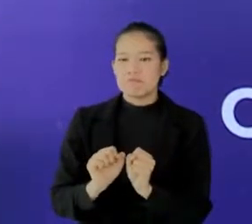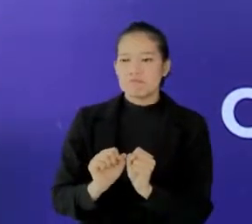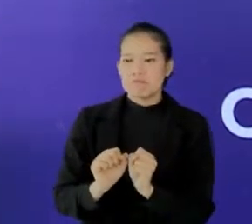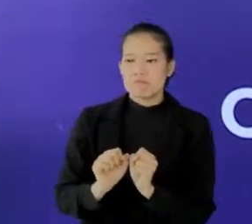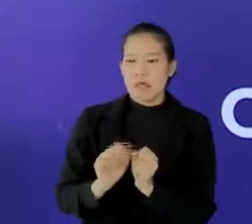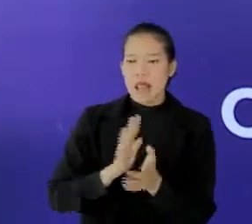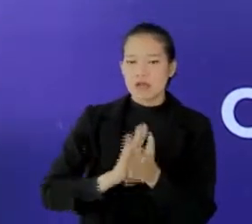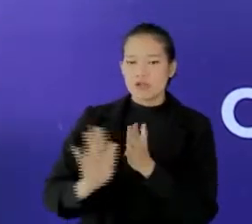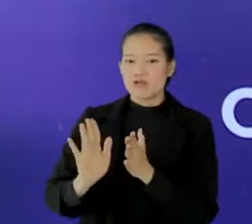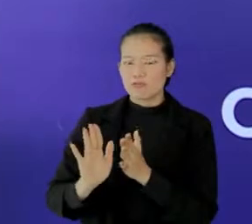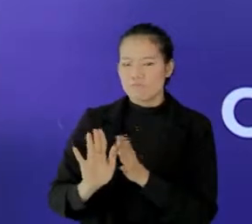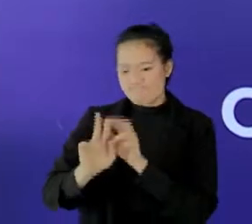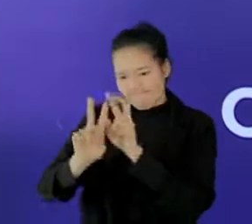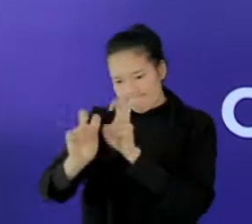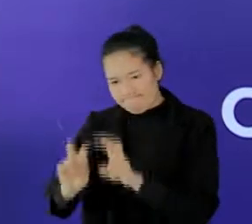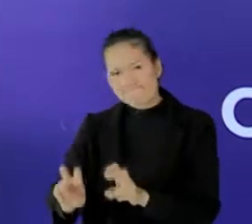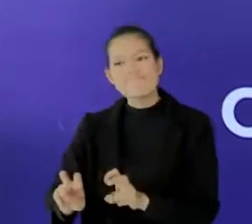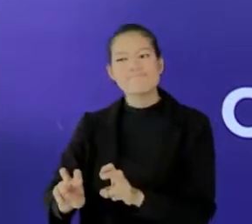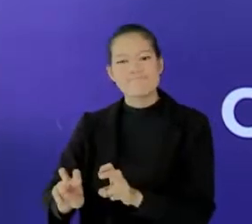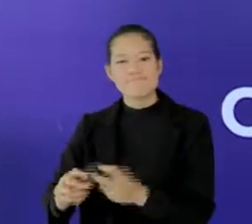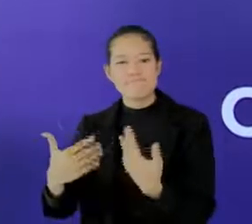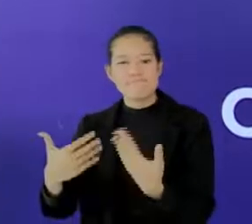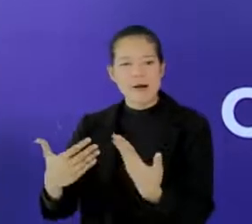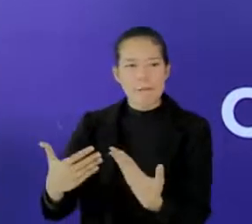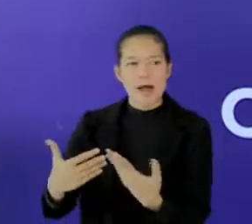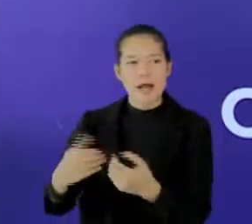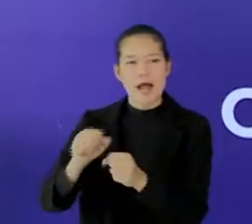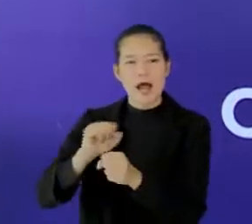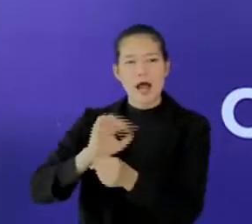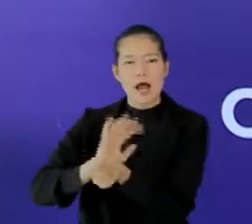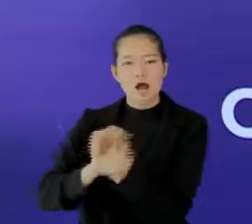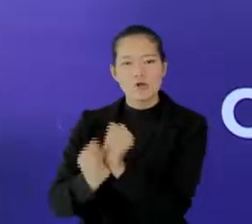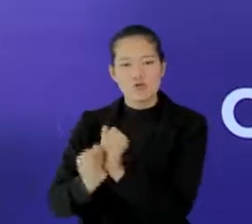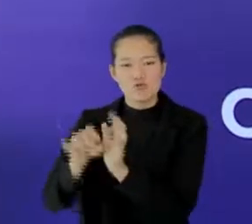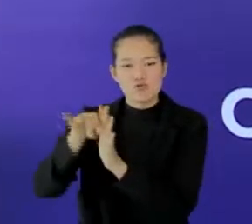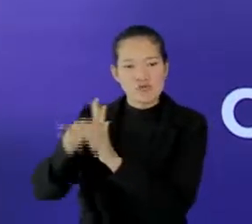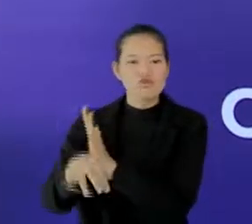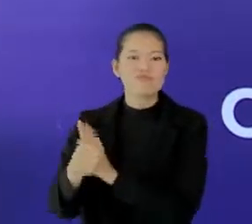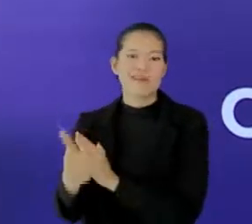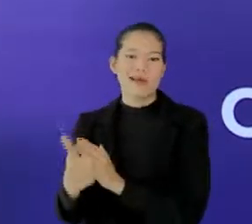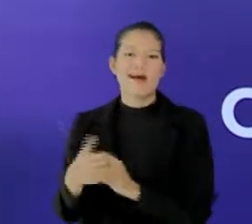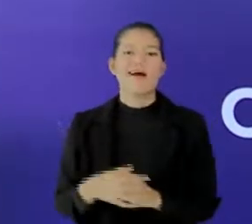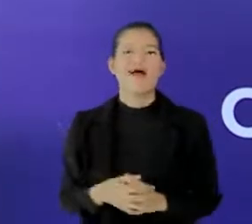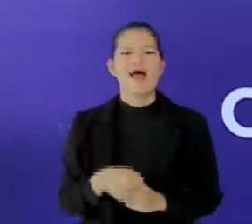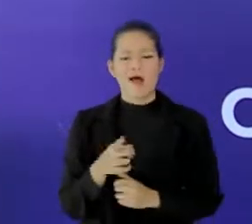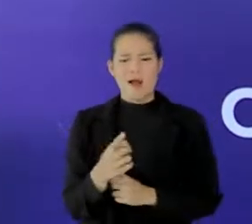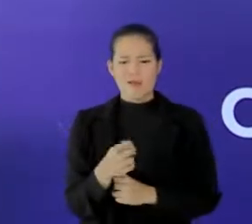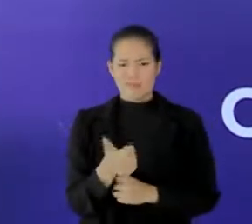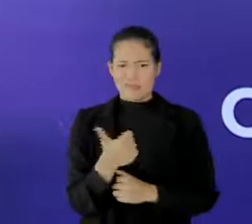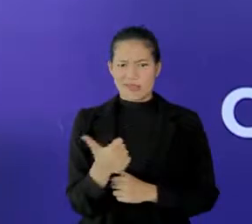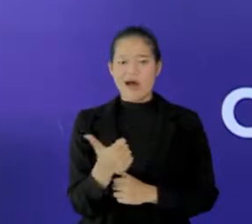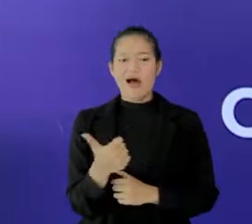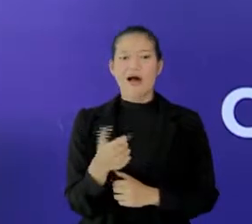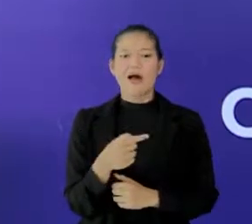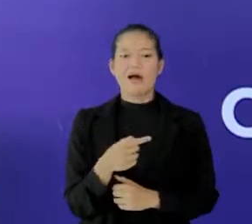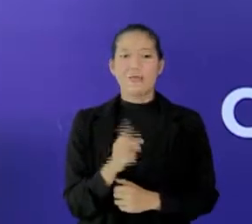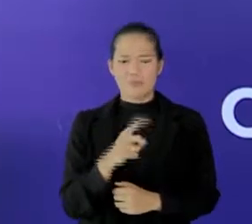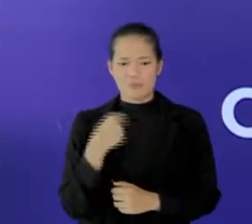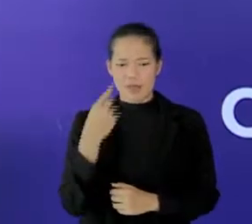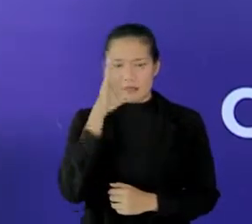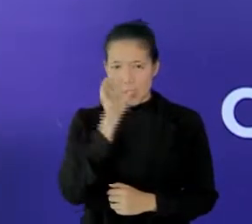intervensi untuk bisa segera menurunkan kasus-kasus ini. Nah ini bisa terjadi seperti kita ketahui